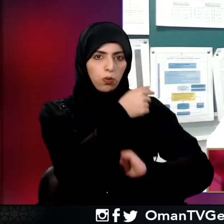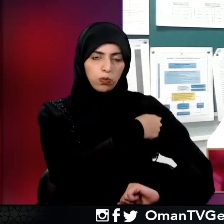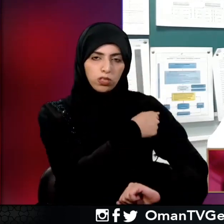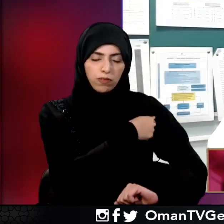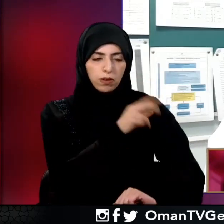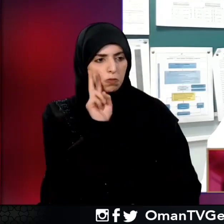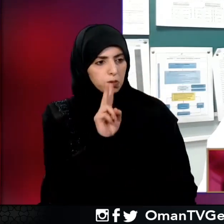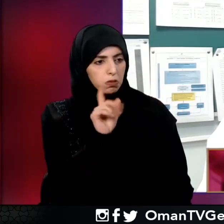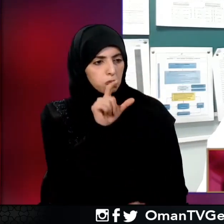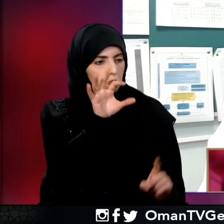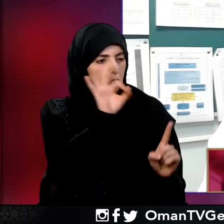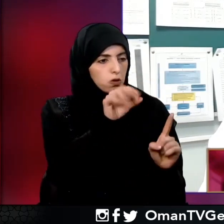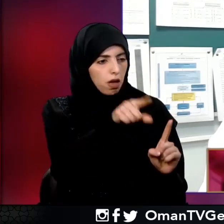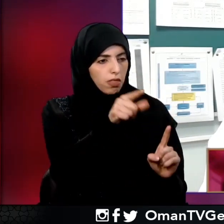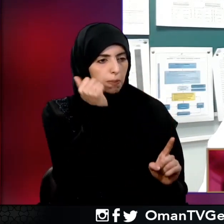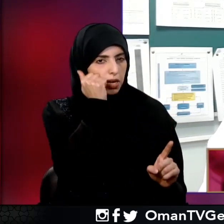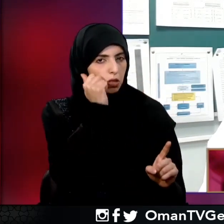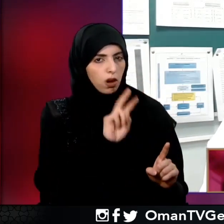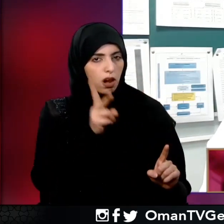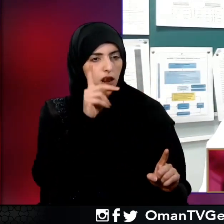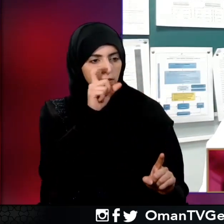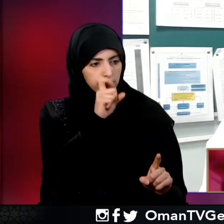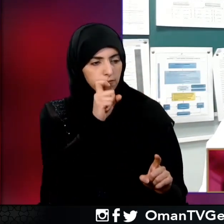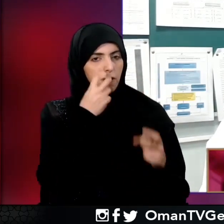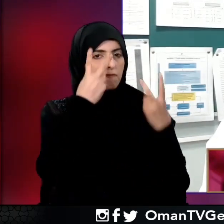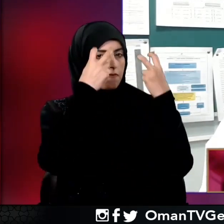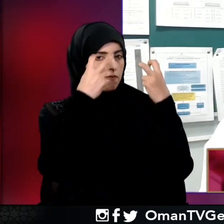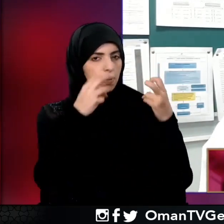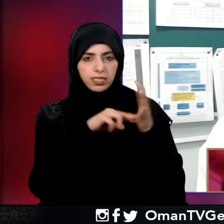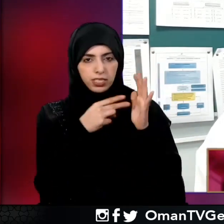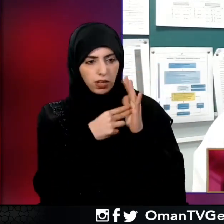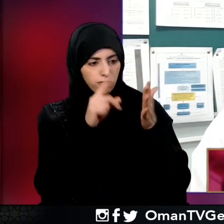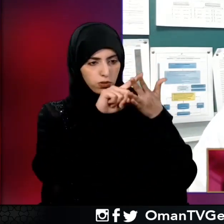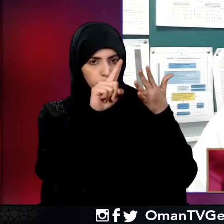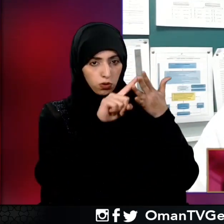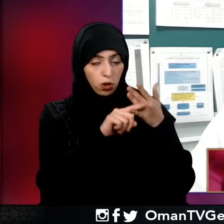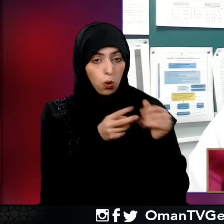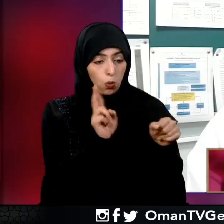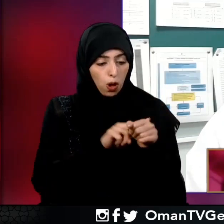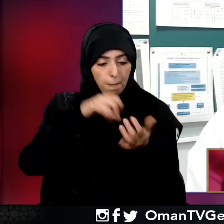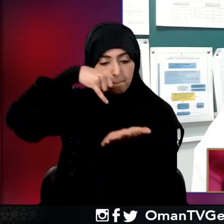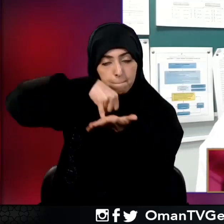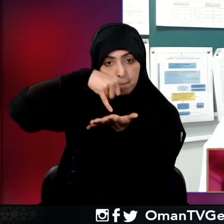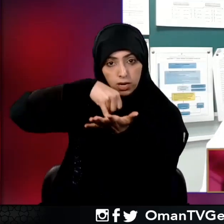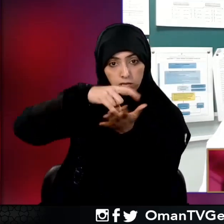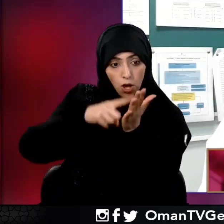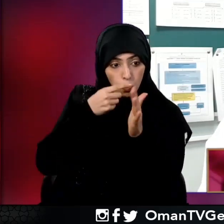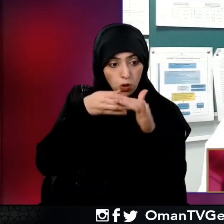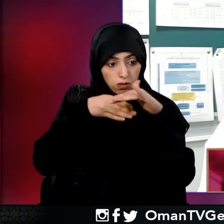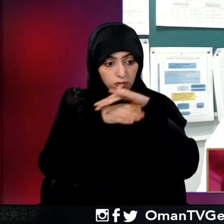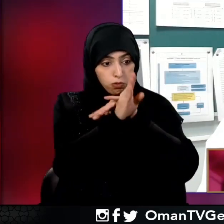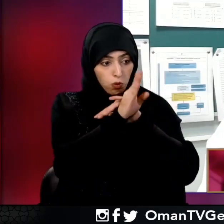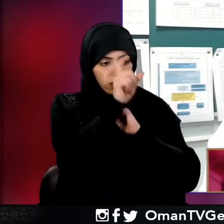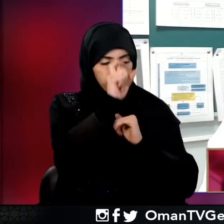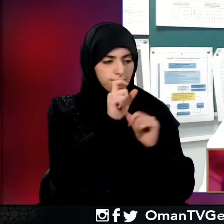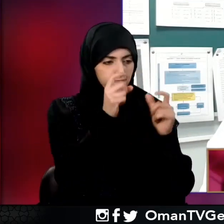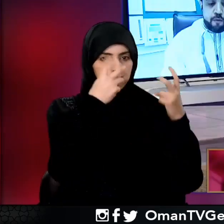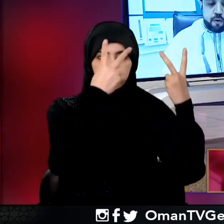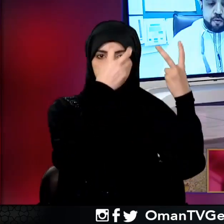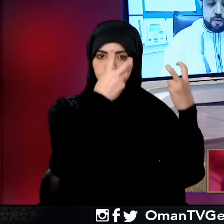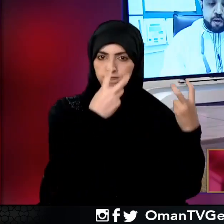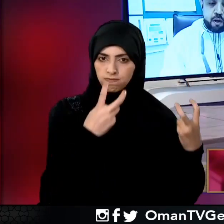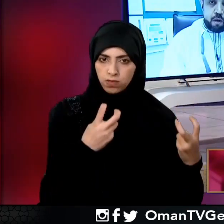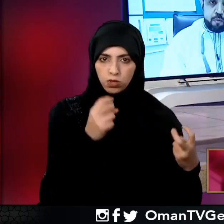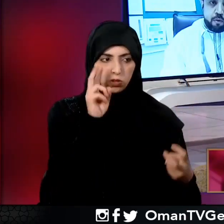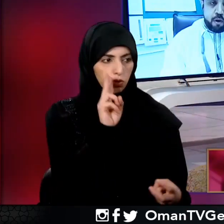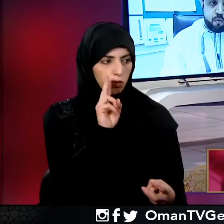بإصابتهم بالمرض في المستشفى. تم إنشاء مركز معينة أولي مبدئي لعملية